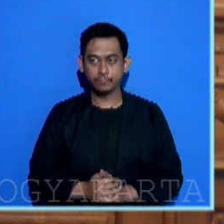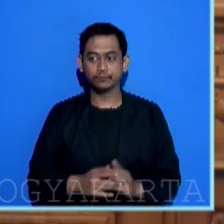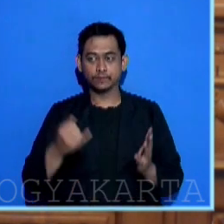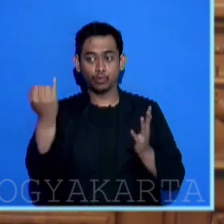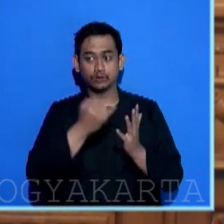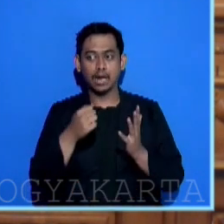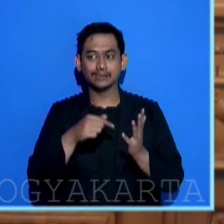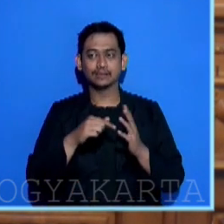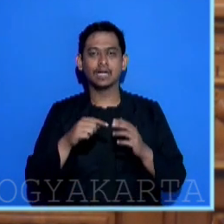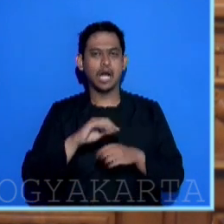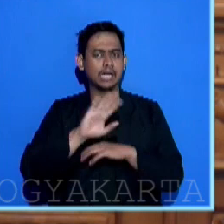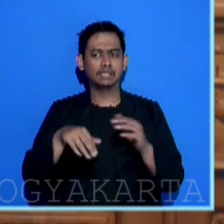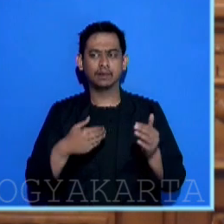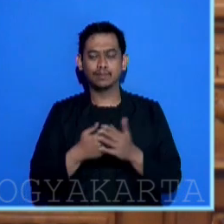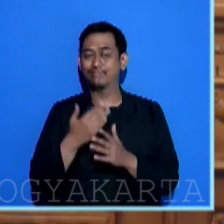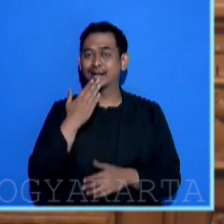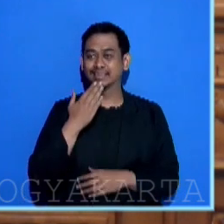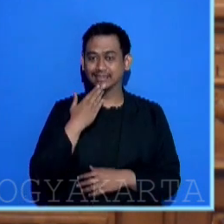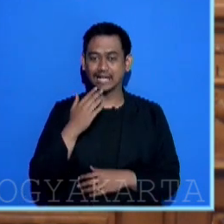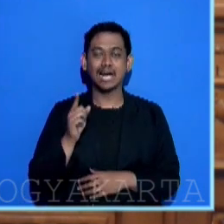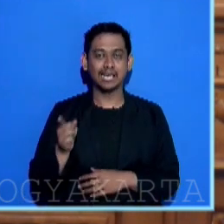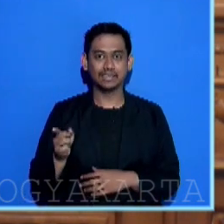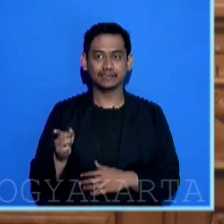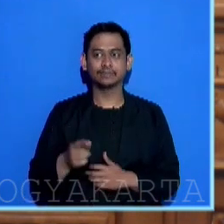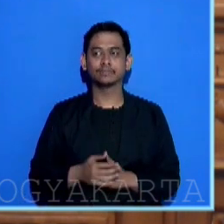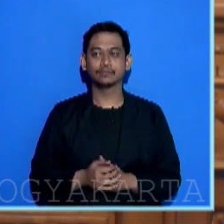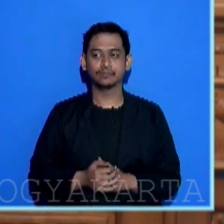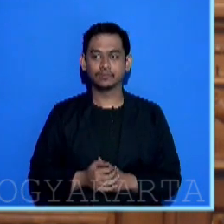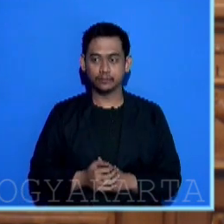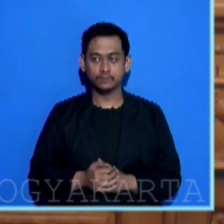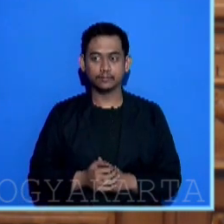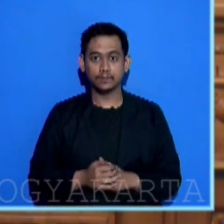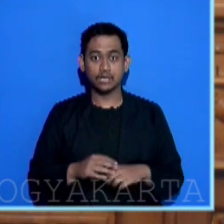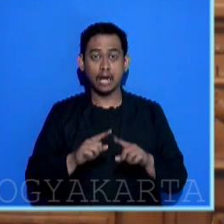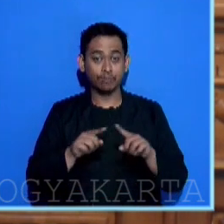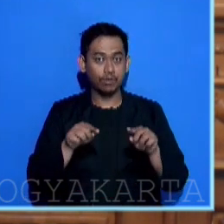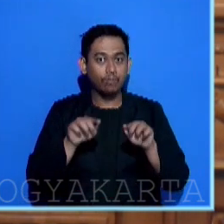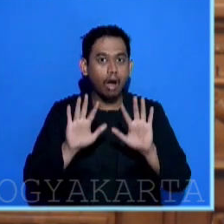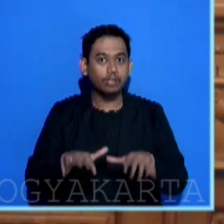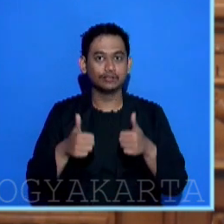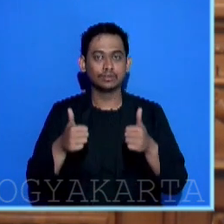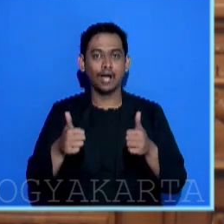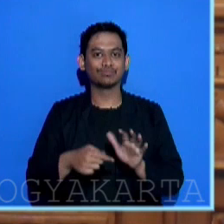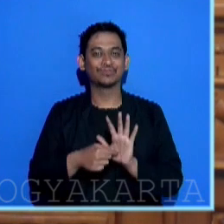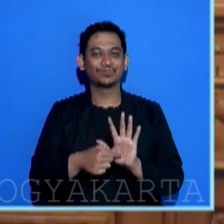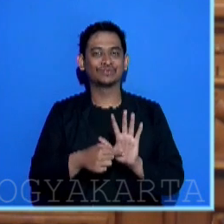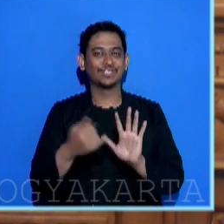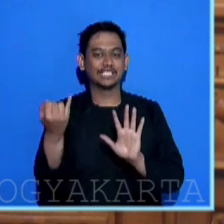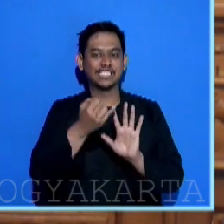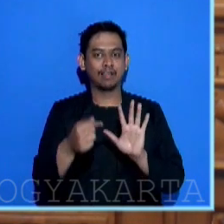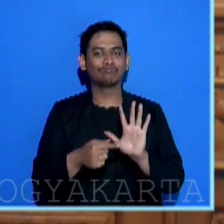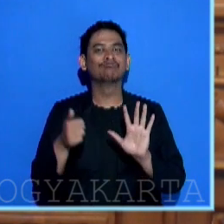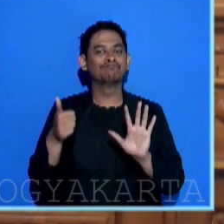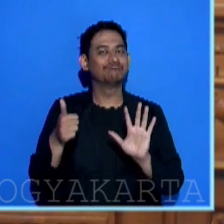ingkang Sarwa prasajo Lan lampahing karya ingkang winatos ananging asilipunaken setunggaling karya seni ingkang gadah bobot